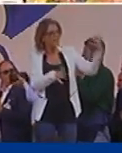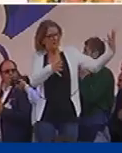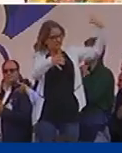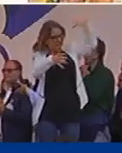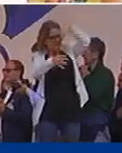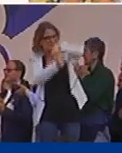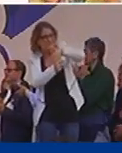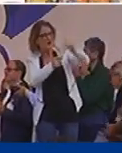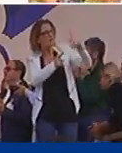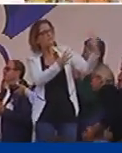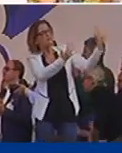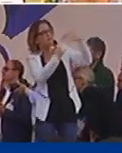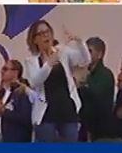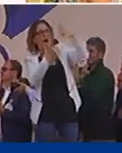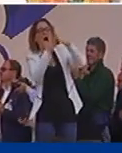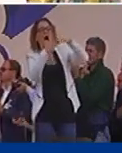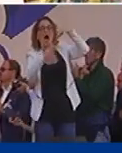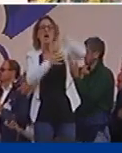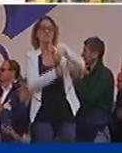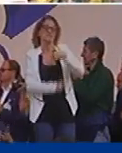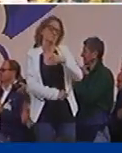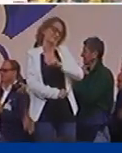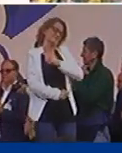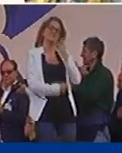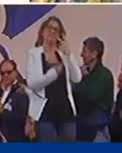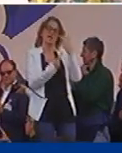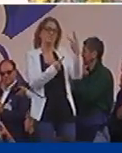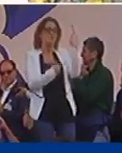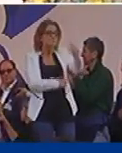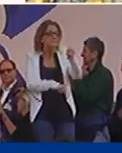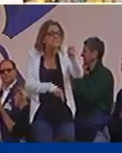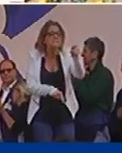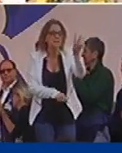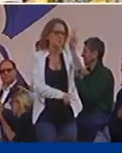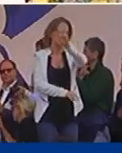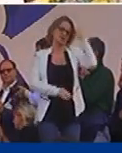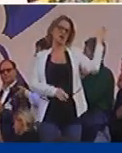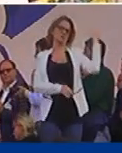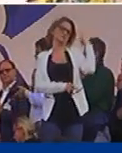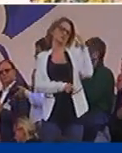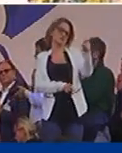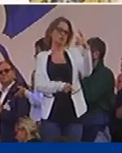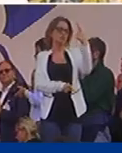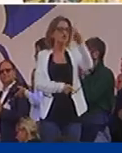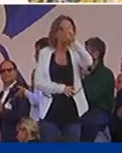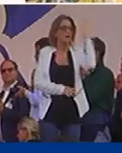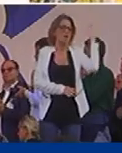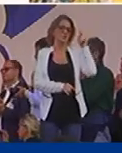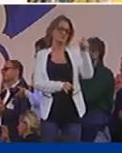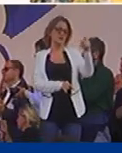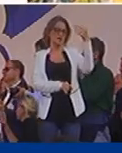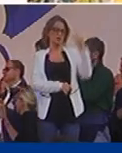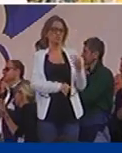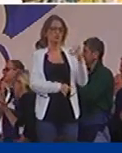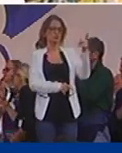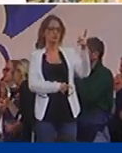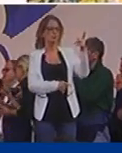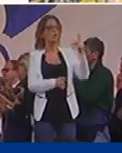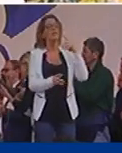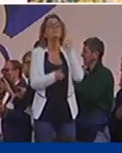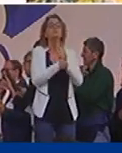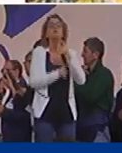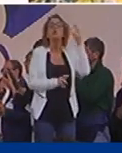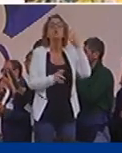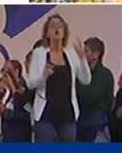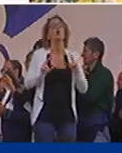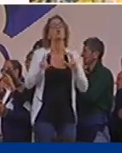casa mi fa pena. È tradimento. È tradimento. Fuori l'orgoglio.